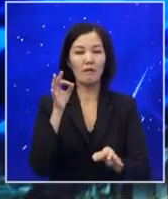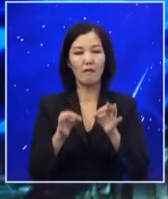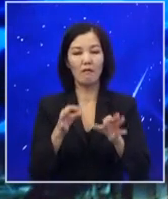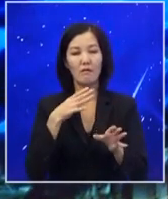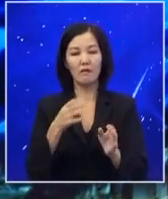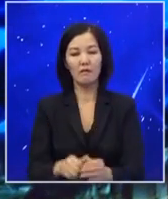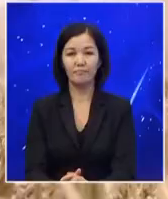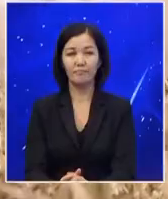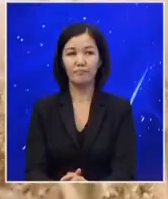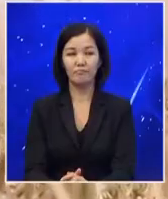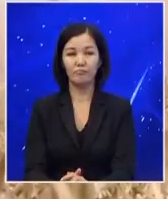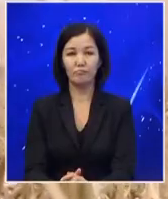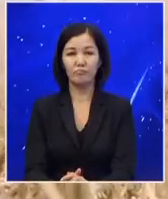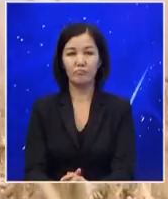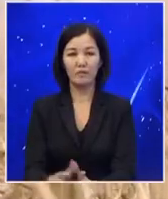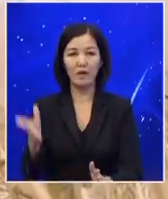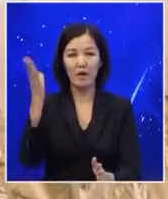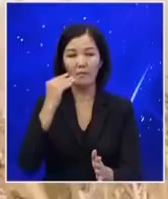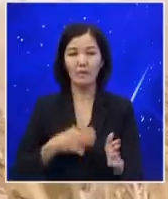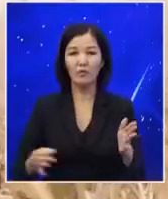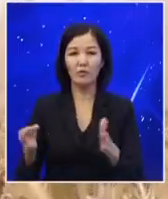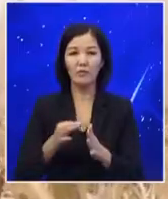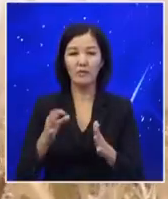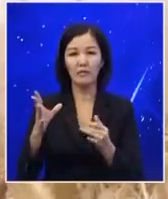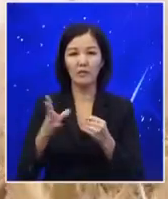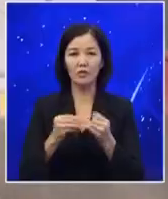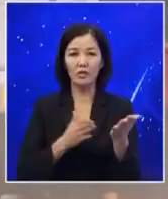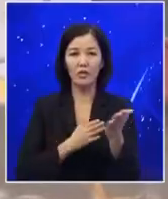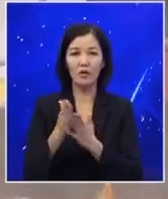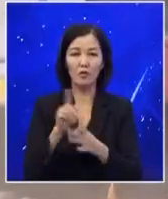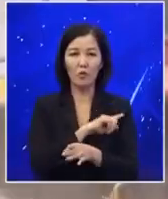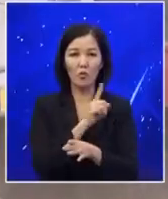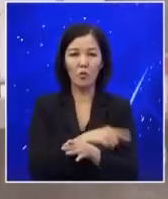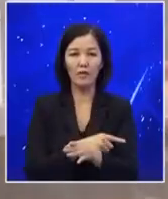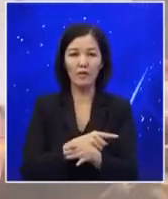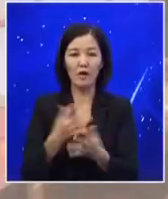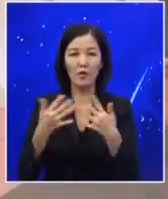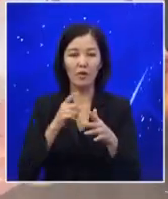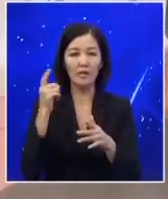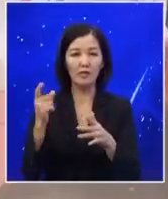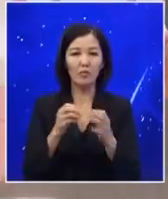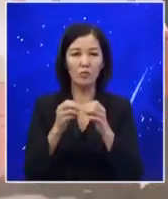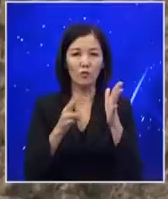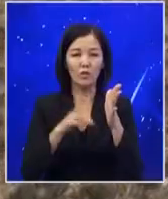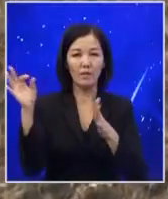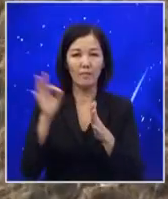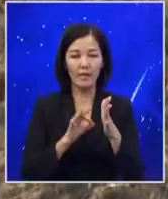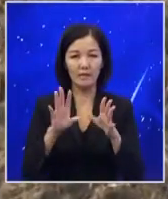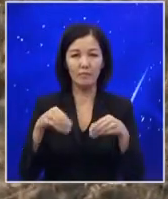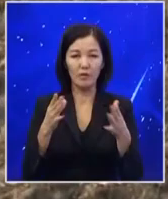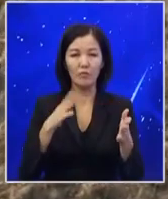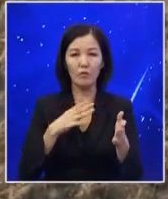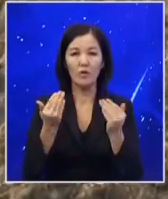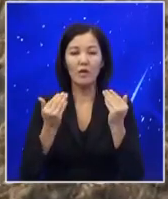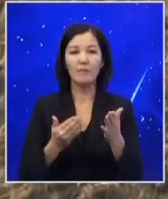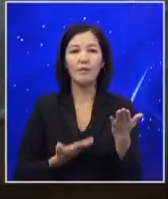талқылады. Алматы облысы агроөнеркәсіп кешенімен қуатты. Ел бойынша ауыл шаруашылық өнімдерінің 17% беріп отыр.